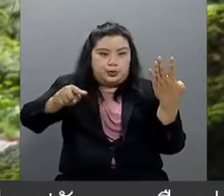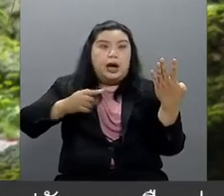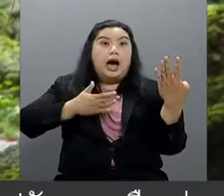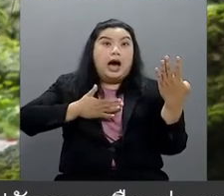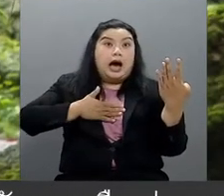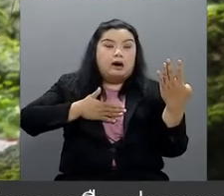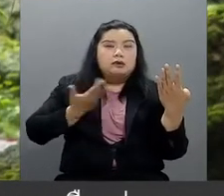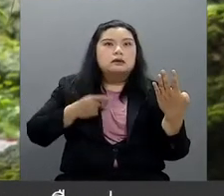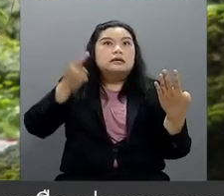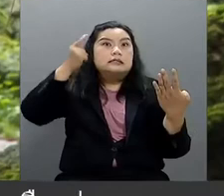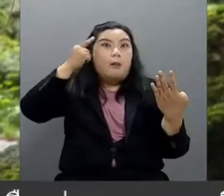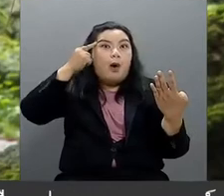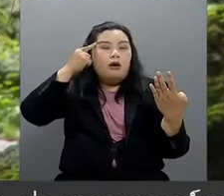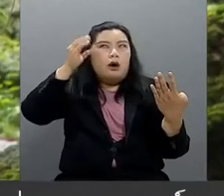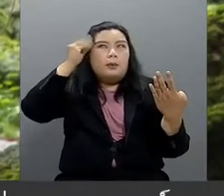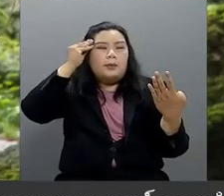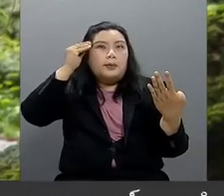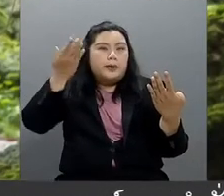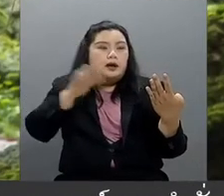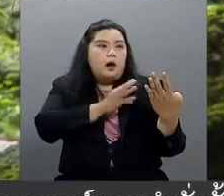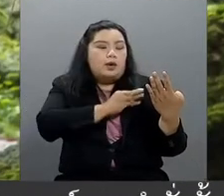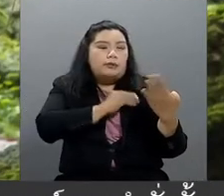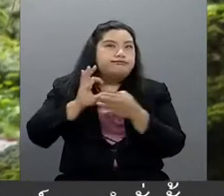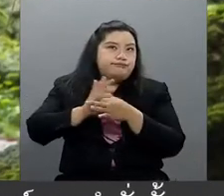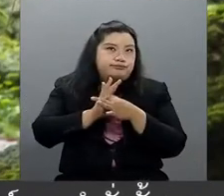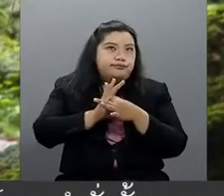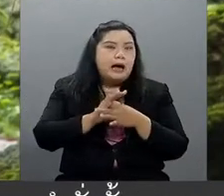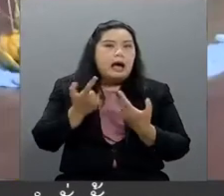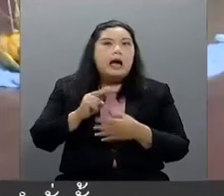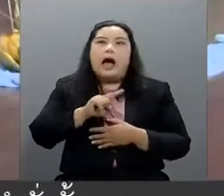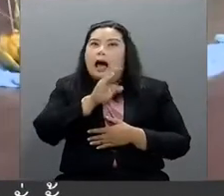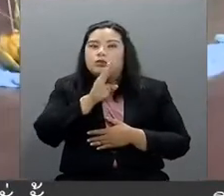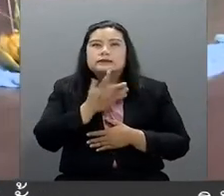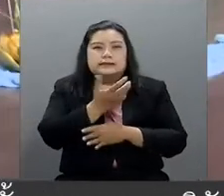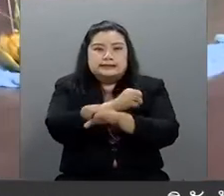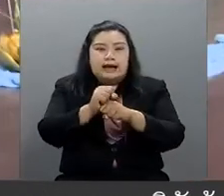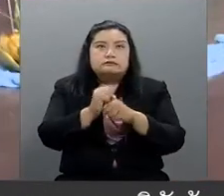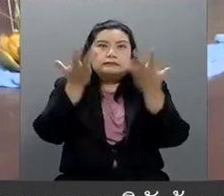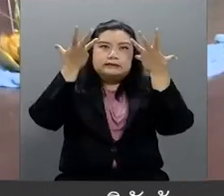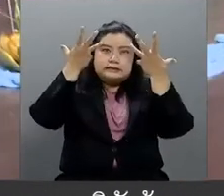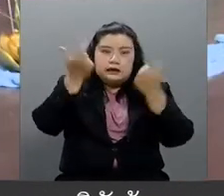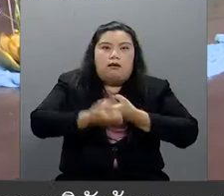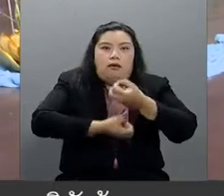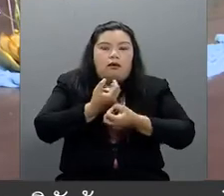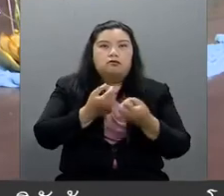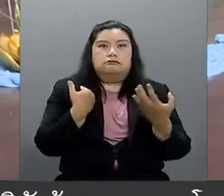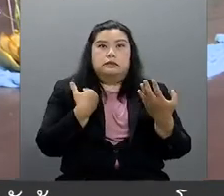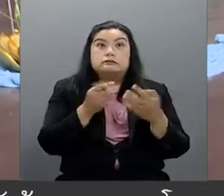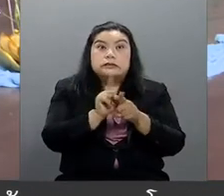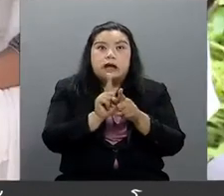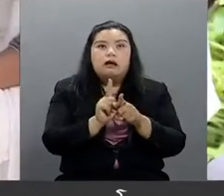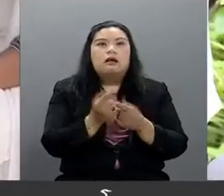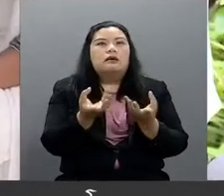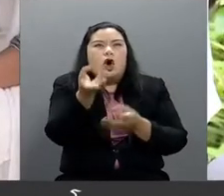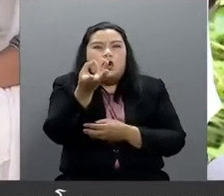งหัวใจก็ทำงานน้อยลงค่ะสารที่มีความเครียดเองนะคะก็จะน้อยลง นอกจากการจัดกิจกรรมอบรมหลัก